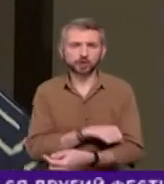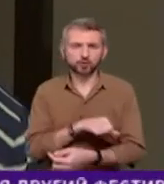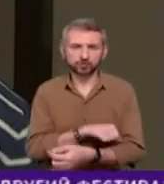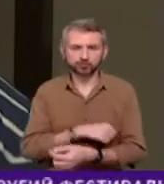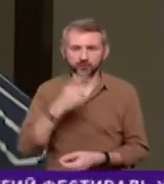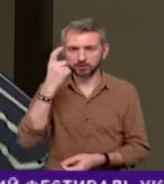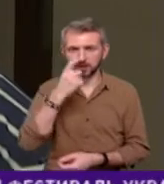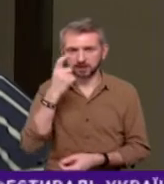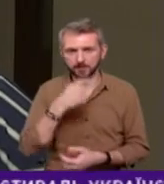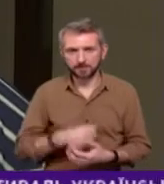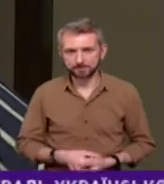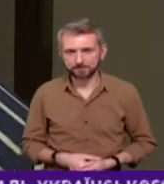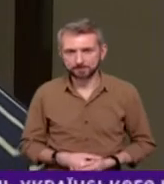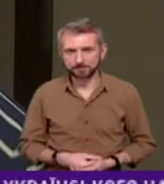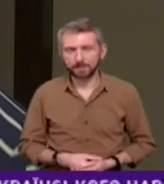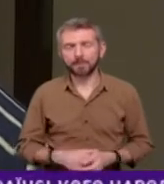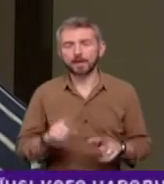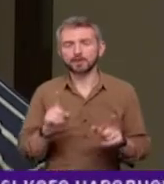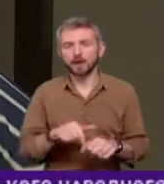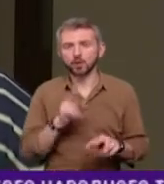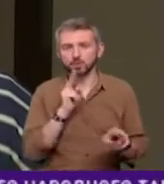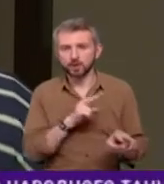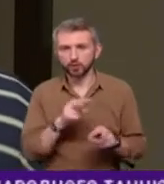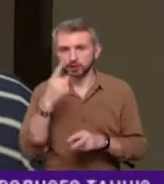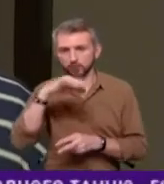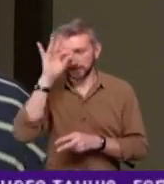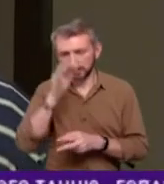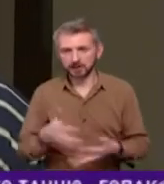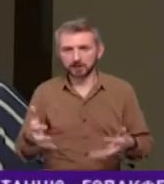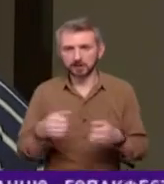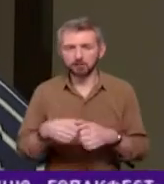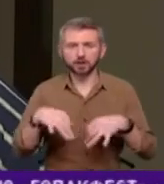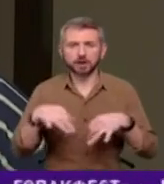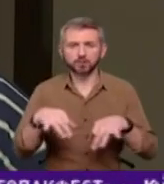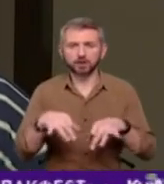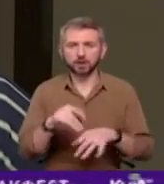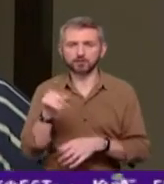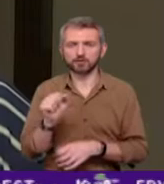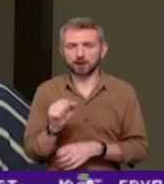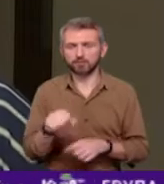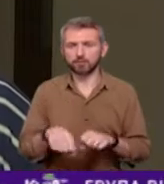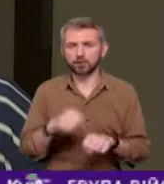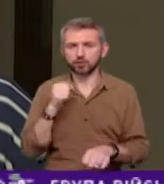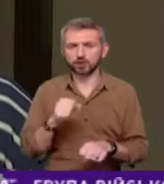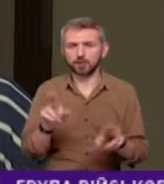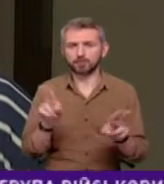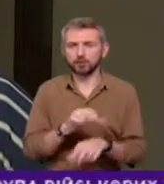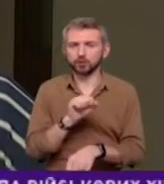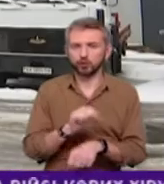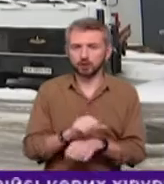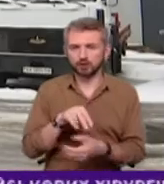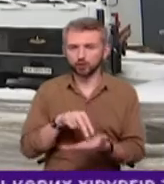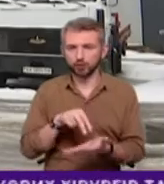сп'яніння. Також патрульні поліцейські затримують транспортні засоби за порушення правил зупинки і